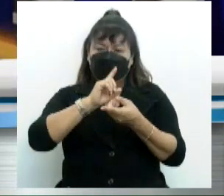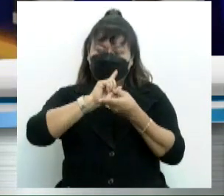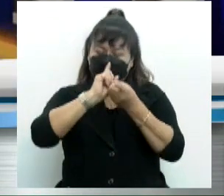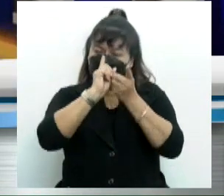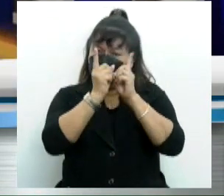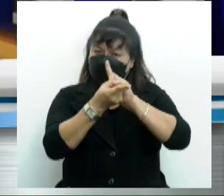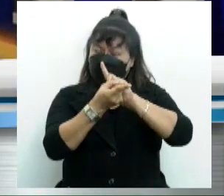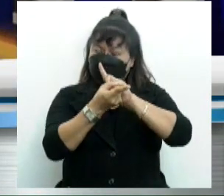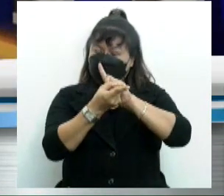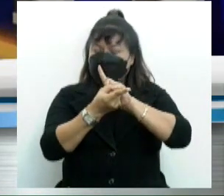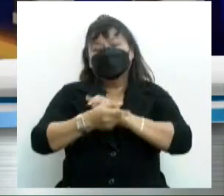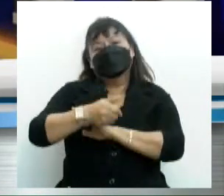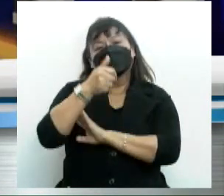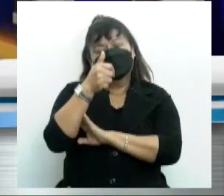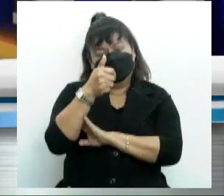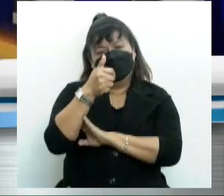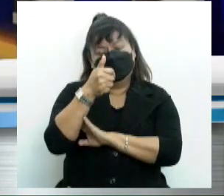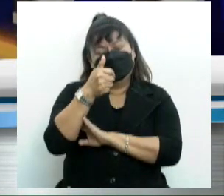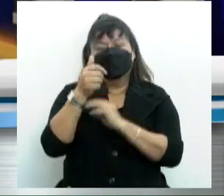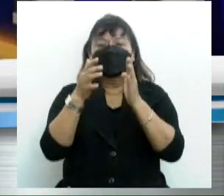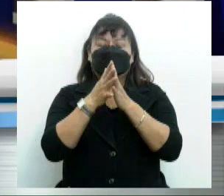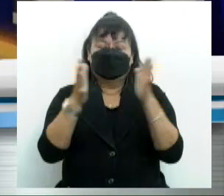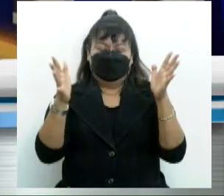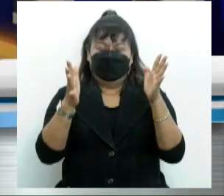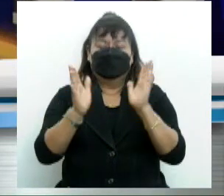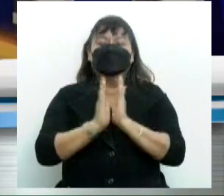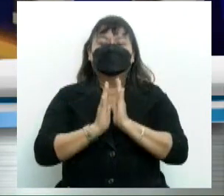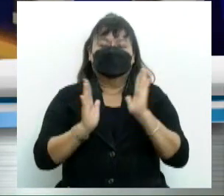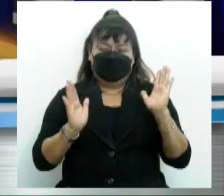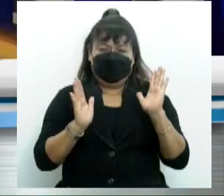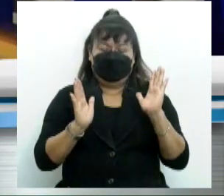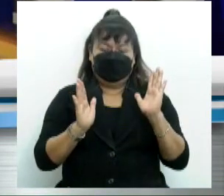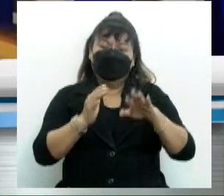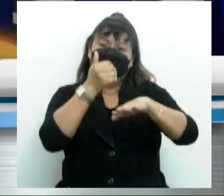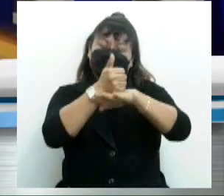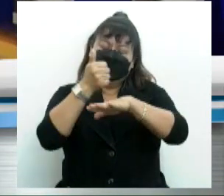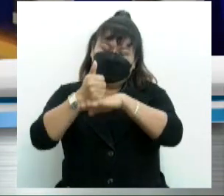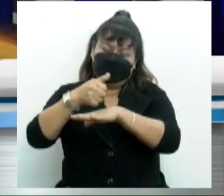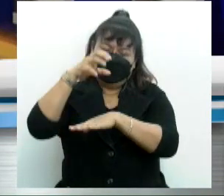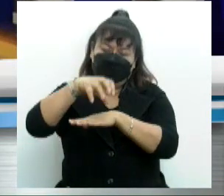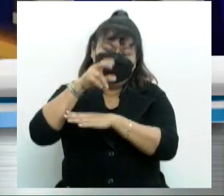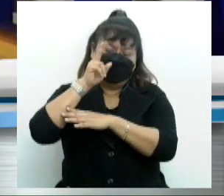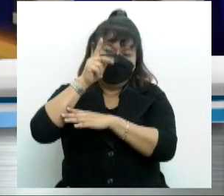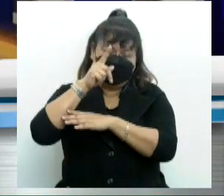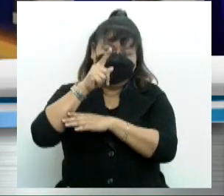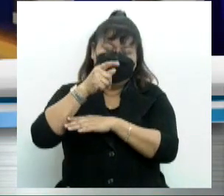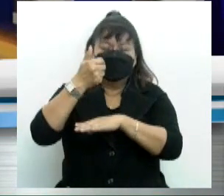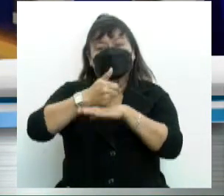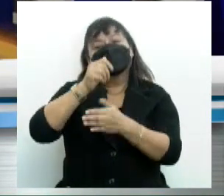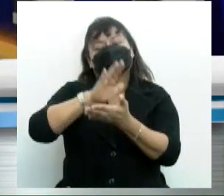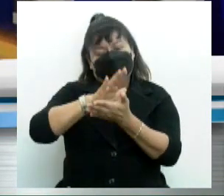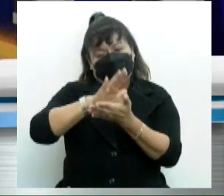ที่ที่ดีขึ้นอย่างมากก็ขอขอบคุณท่านผู้ในการทำงานเขตท่านพอโรงเรียน